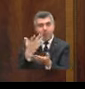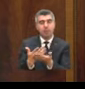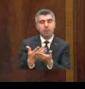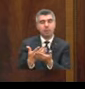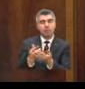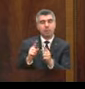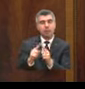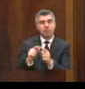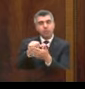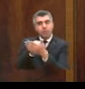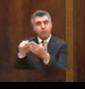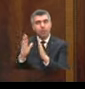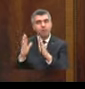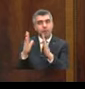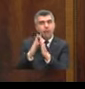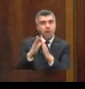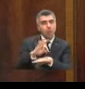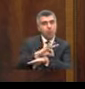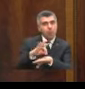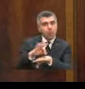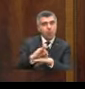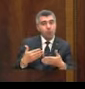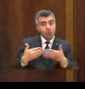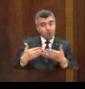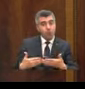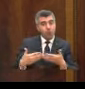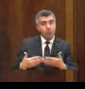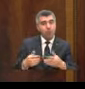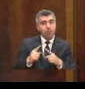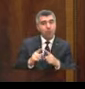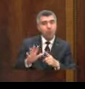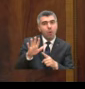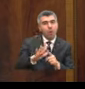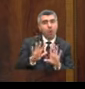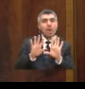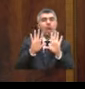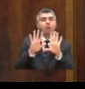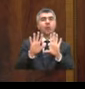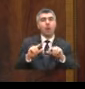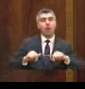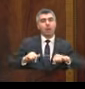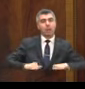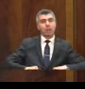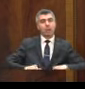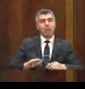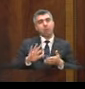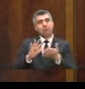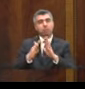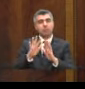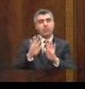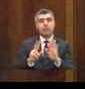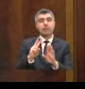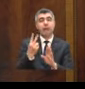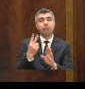اقتناء السكن ديالهم. اليوم التزمنا باش نخلقوا مؤسسه بالنسبه لعشرة القطاعات الوزاريه اللي تتشمل تقريبا